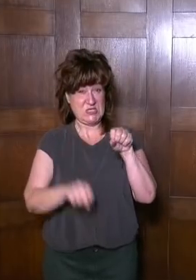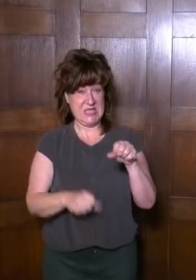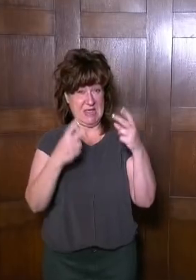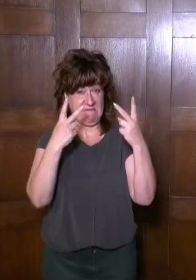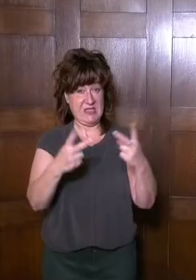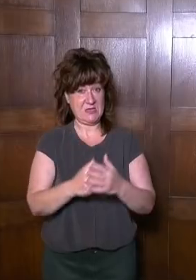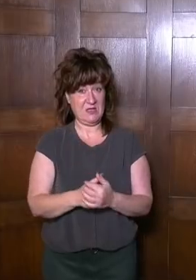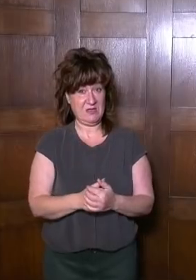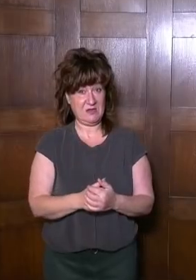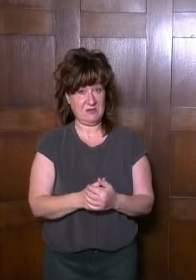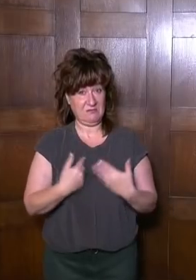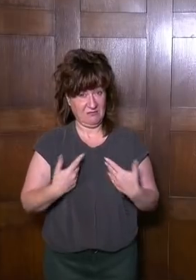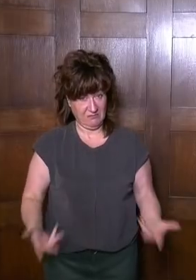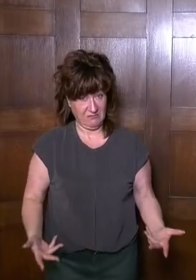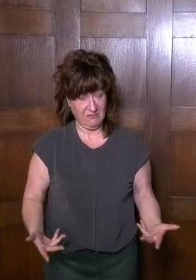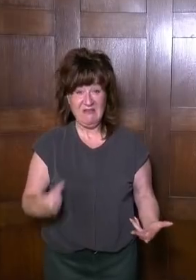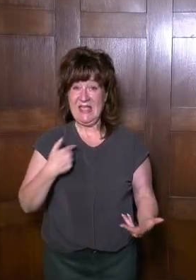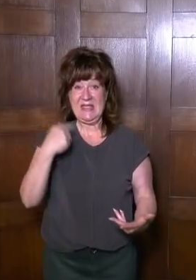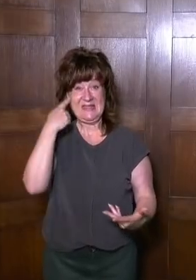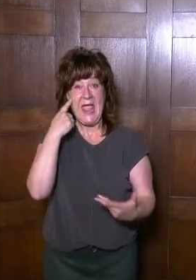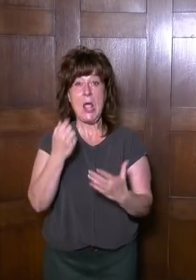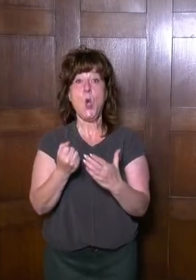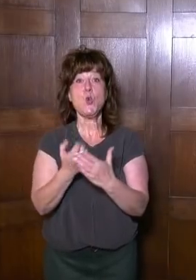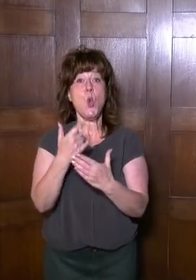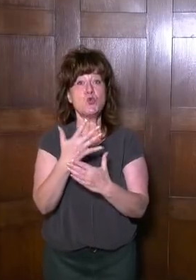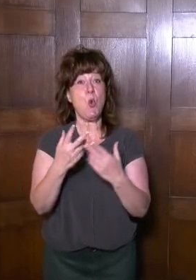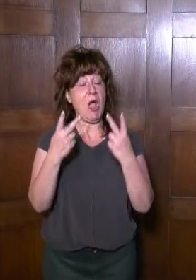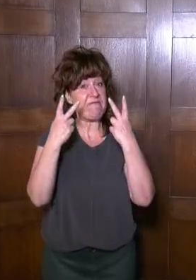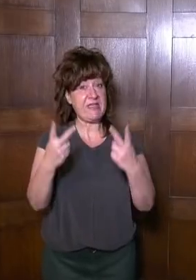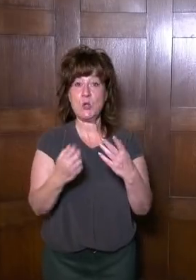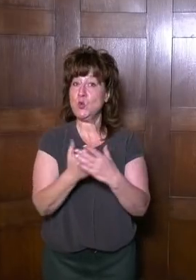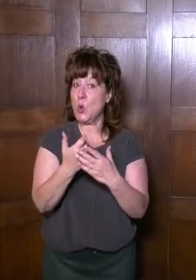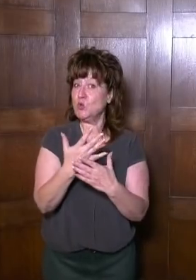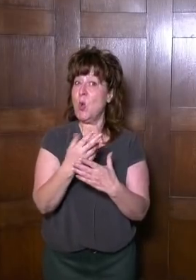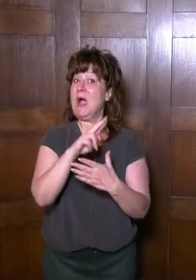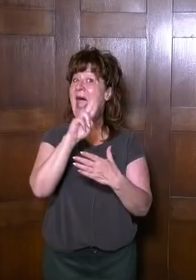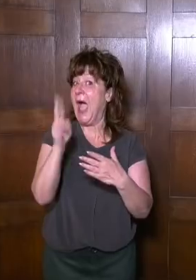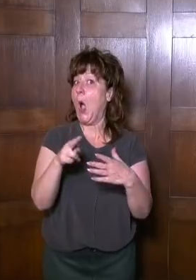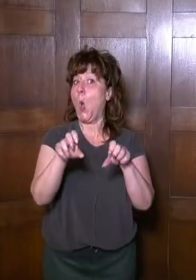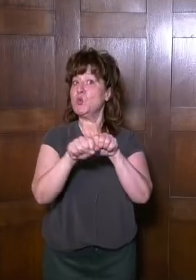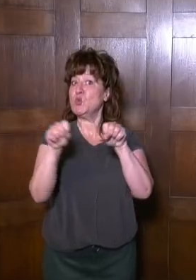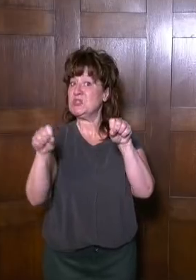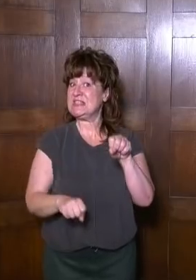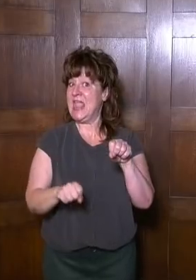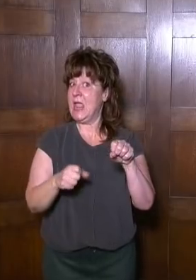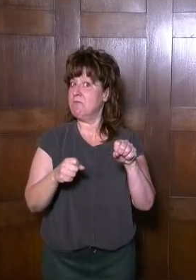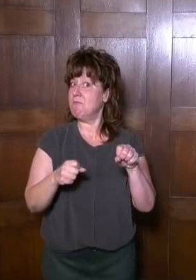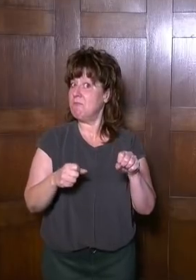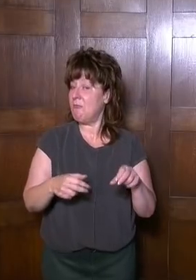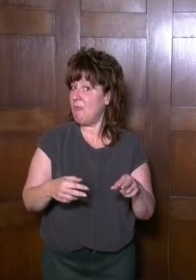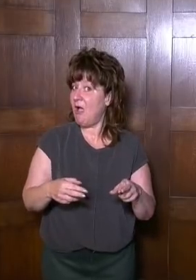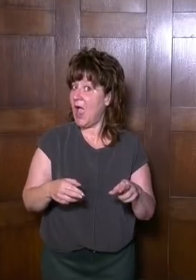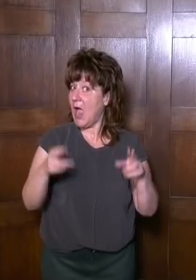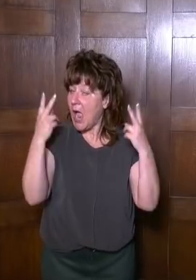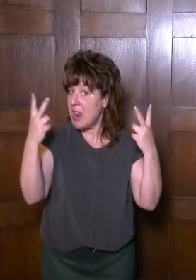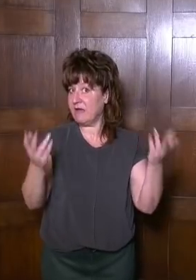jeder Künstler, jedes Kulturgut, was wir haben, auch eine gewisse Systemrelevanz hat. Und jetzt komme